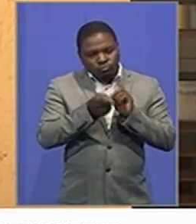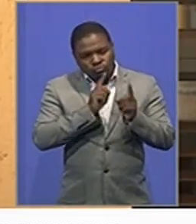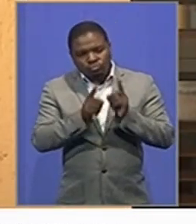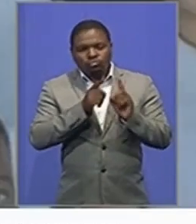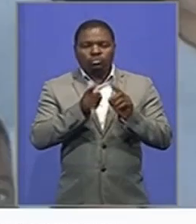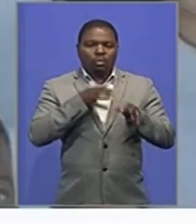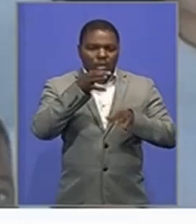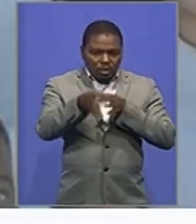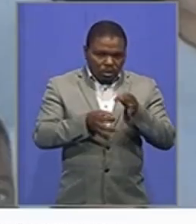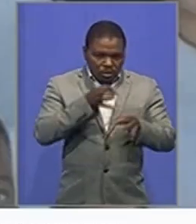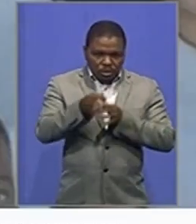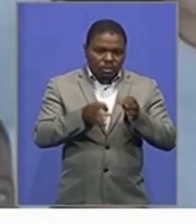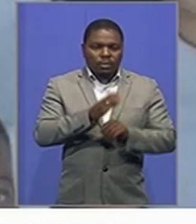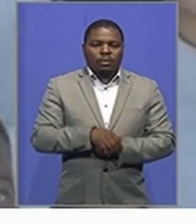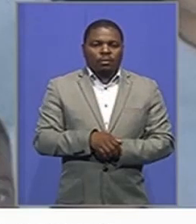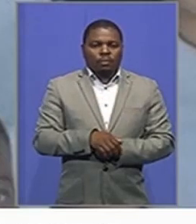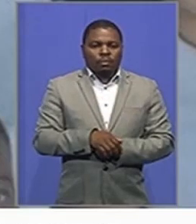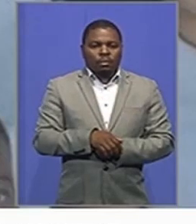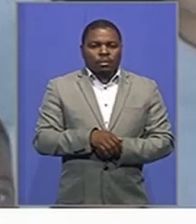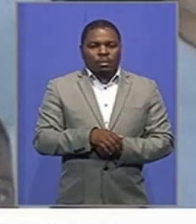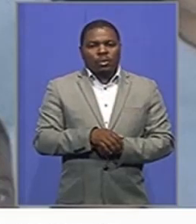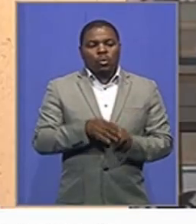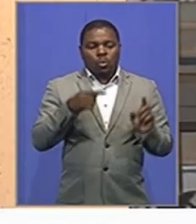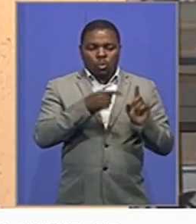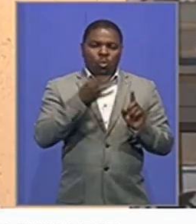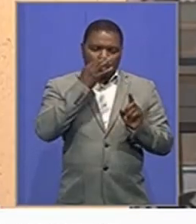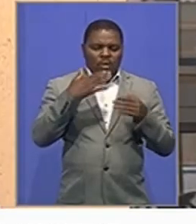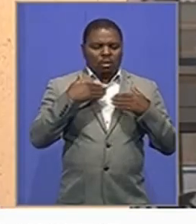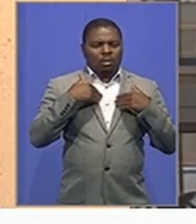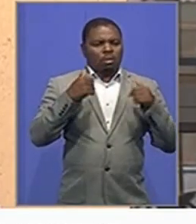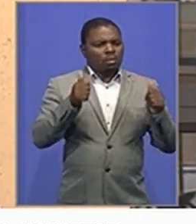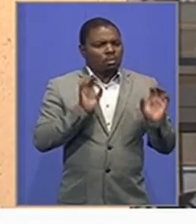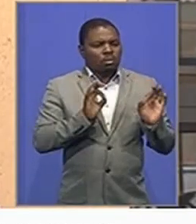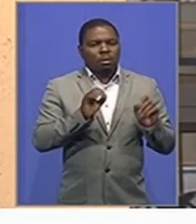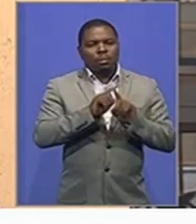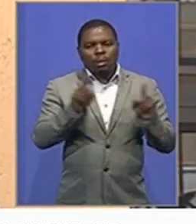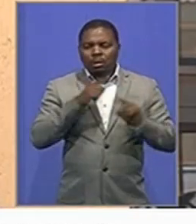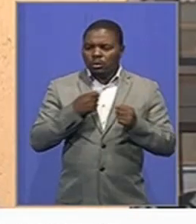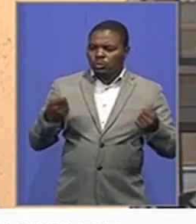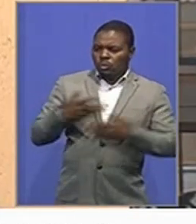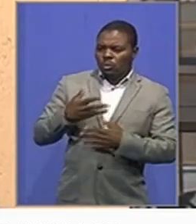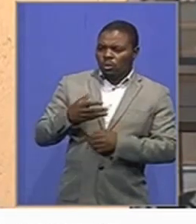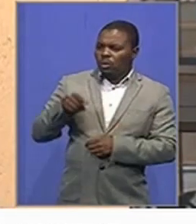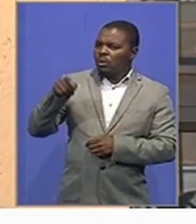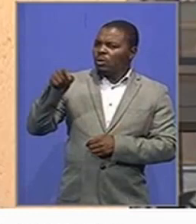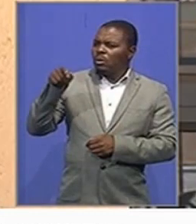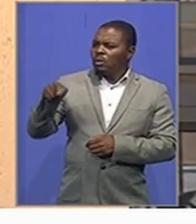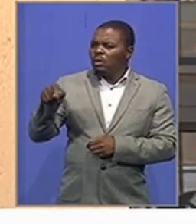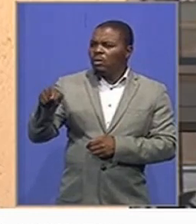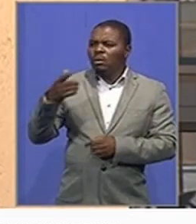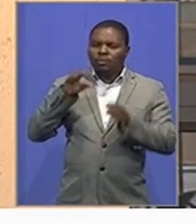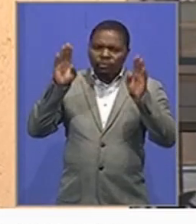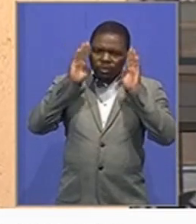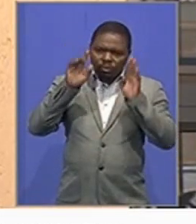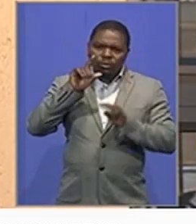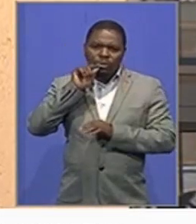gore ga lebeletse pholo e teng. Re maketse go bona mo mafaratlhatlheng pele re ka kry-a molaetsa gore morwarre